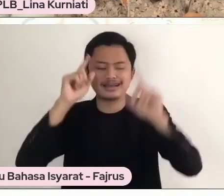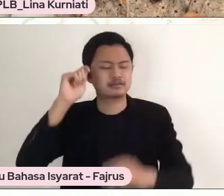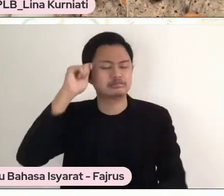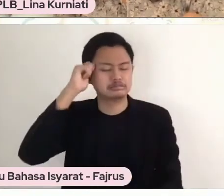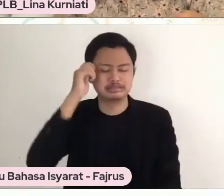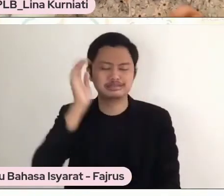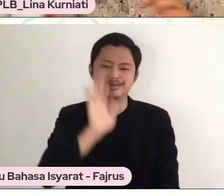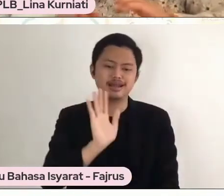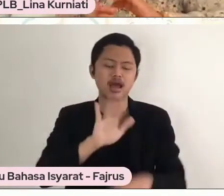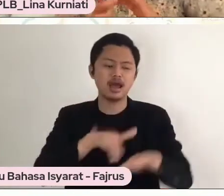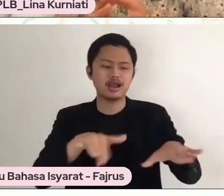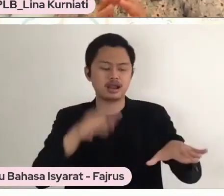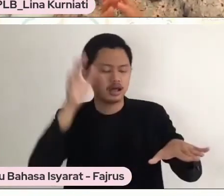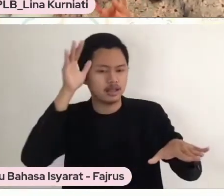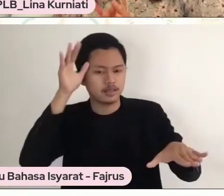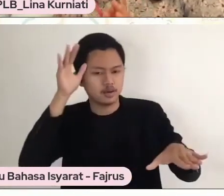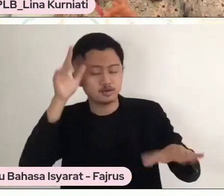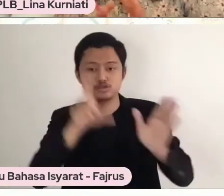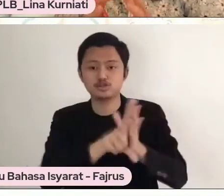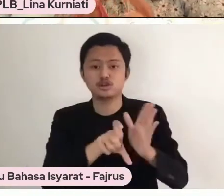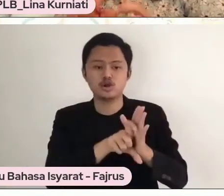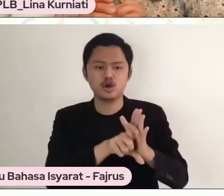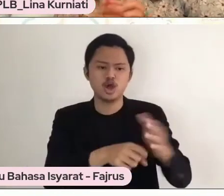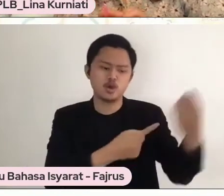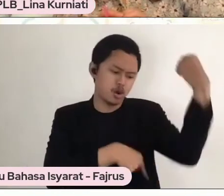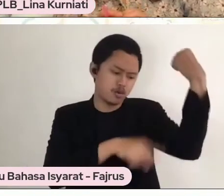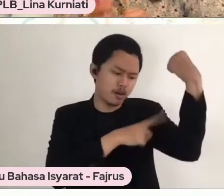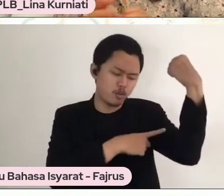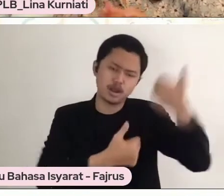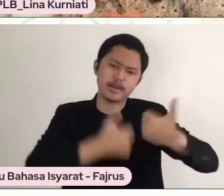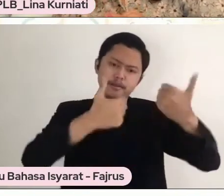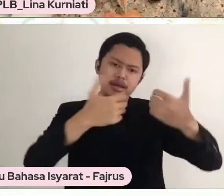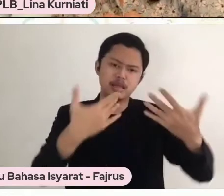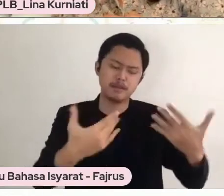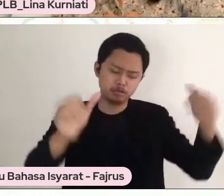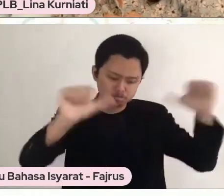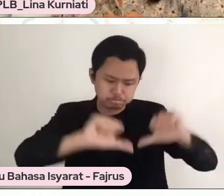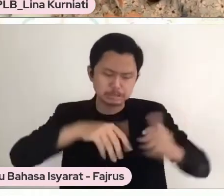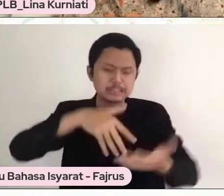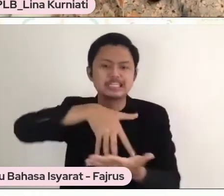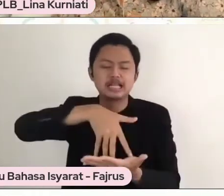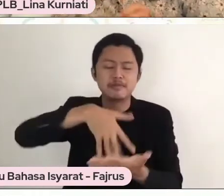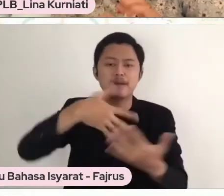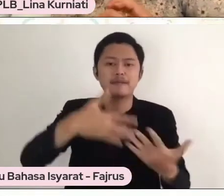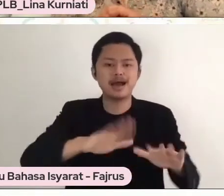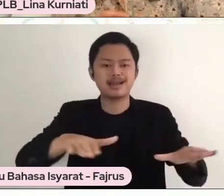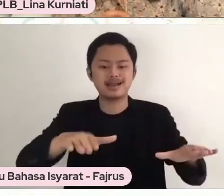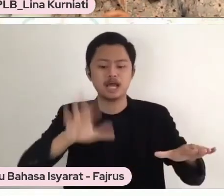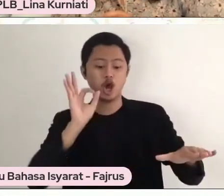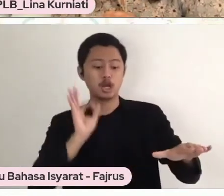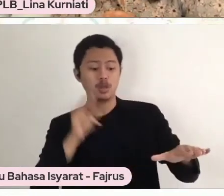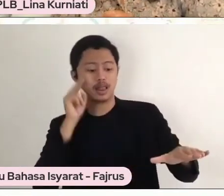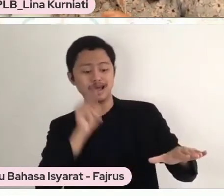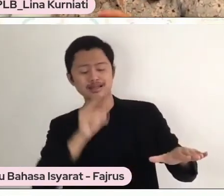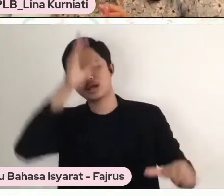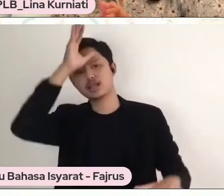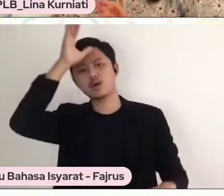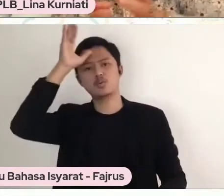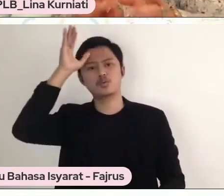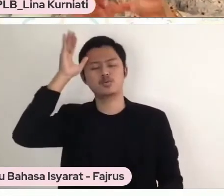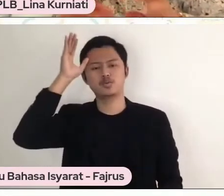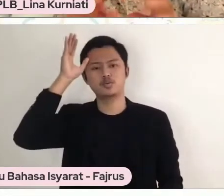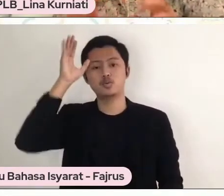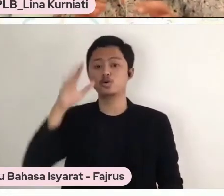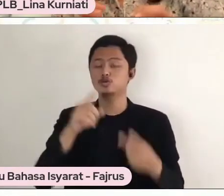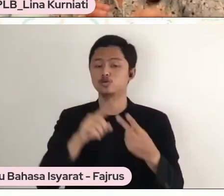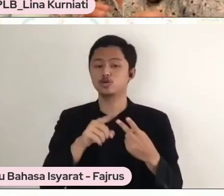anaknya sendiri. Misalnya mengenai kekuatan dan kekuatan atau kelemahan yang ada pada anak-anaknya dan juga